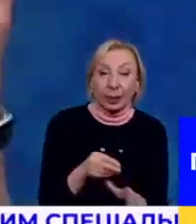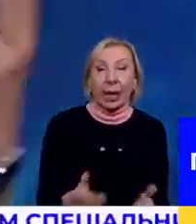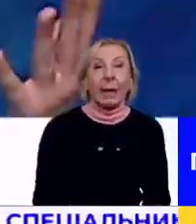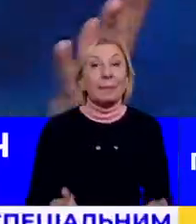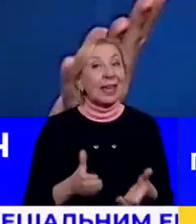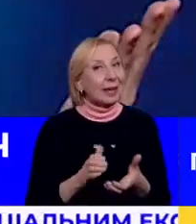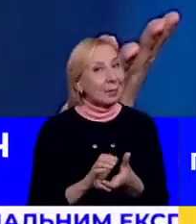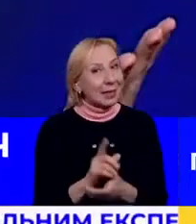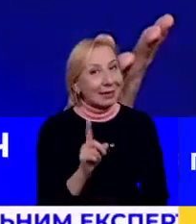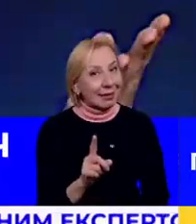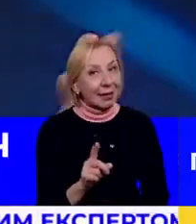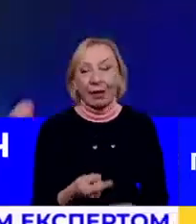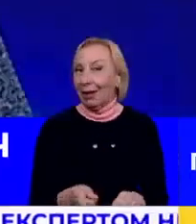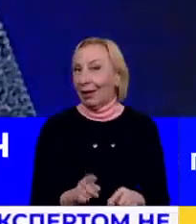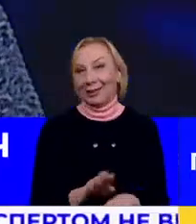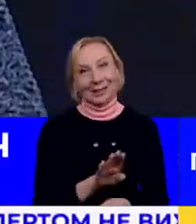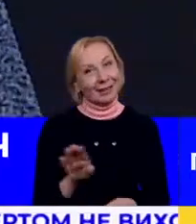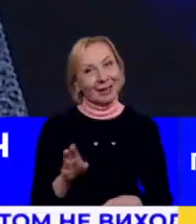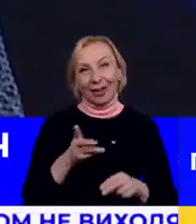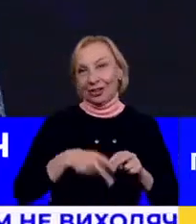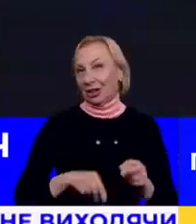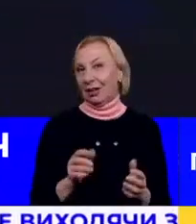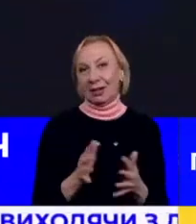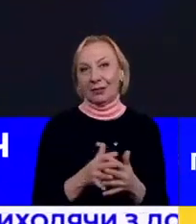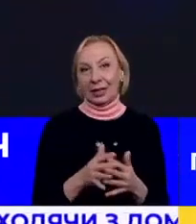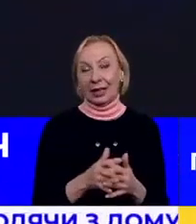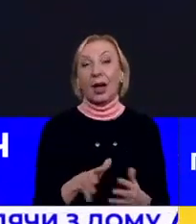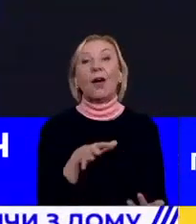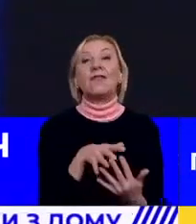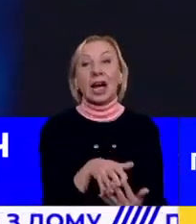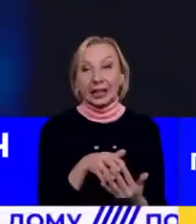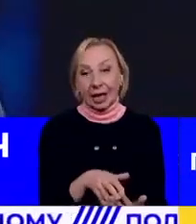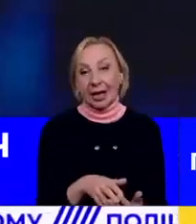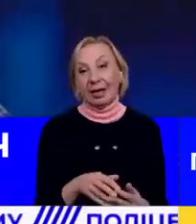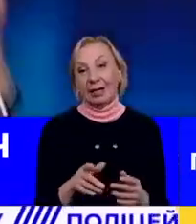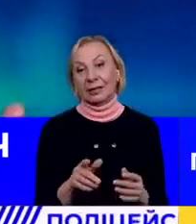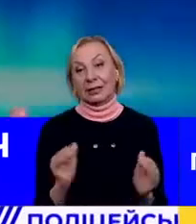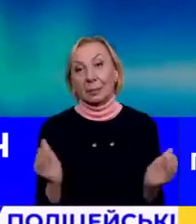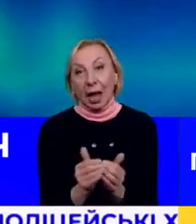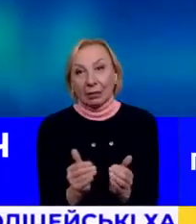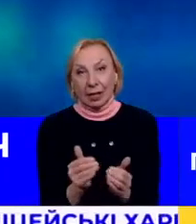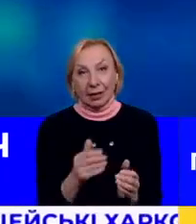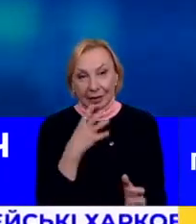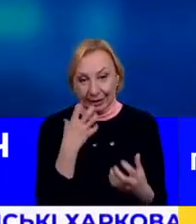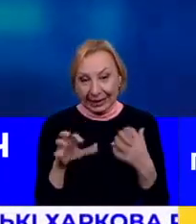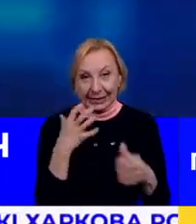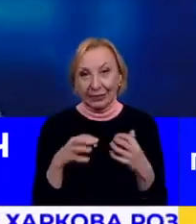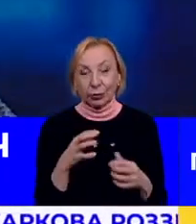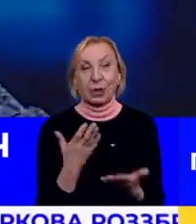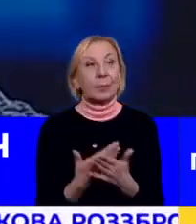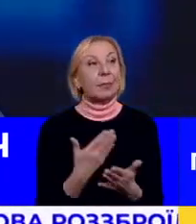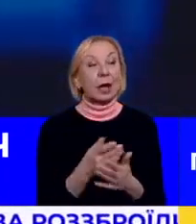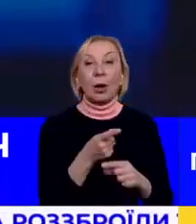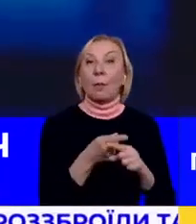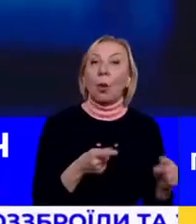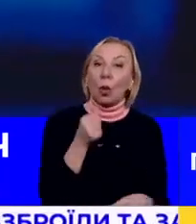не окончание войны. Война с малой интенсивностью, и если, например, полгода стрелять не будут, или стрелять